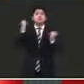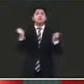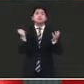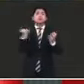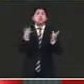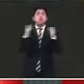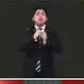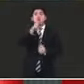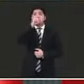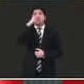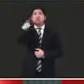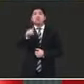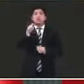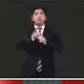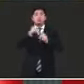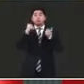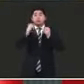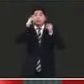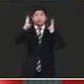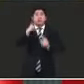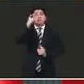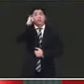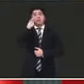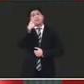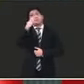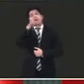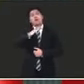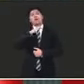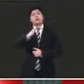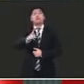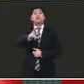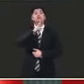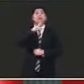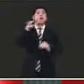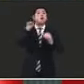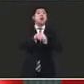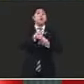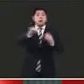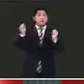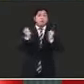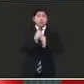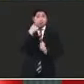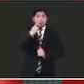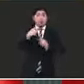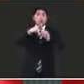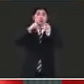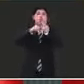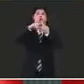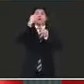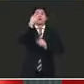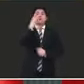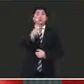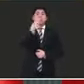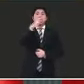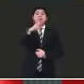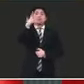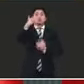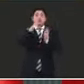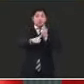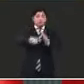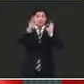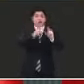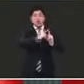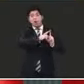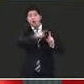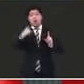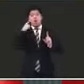yüz bini bulması bekleniyor son kampanya ile birlikte TOKİ'nin 2003 yılından bu